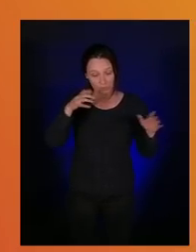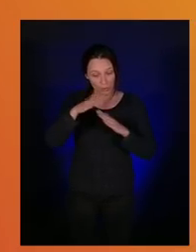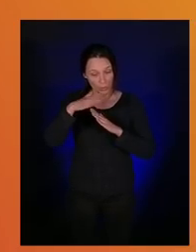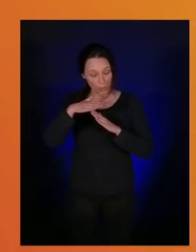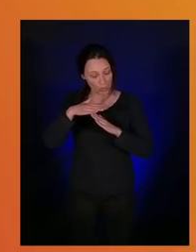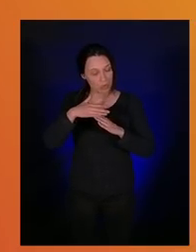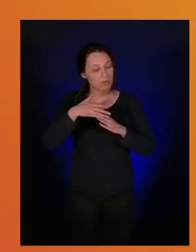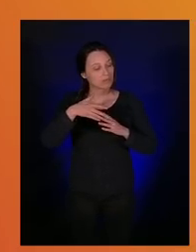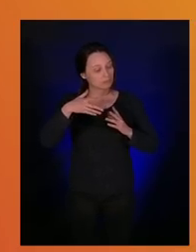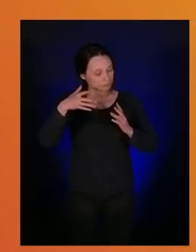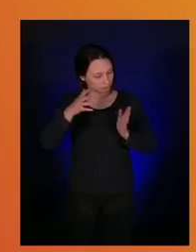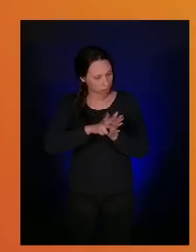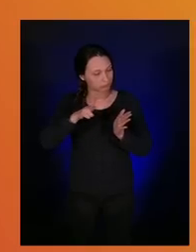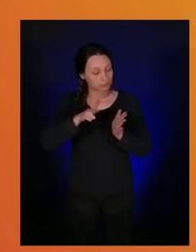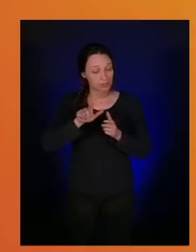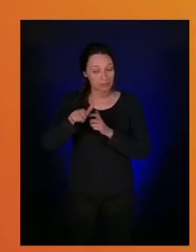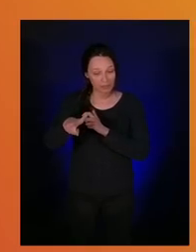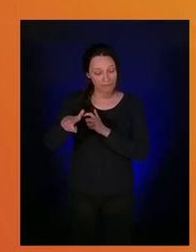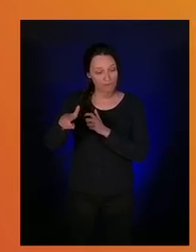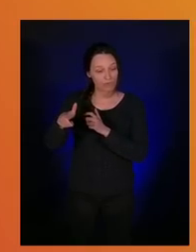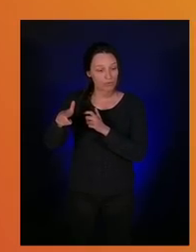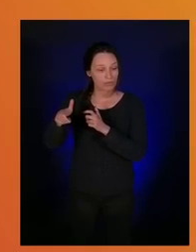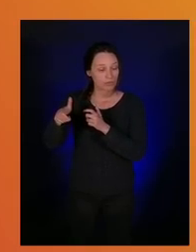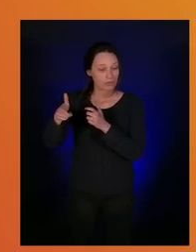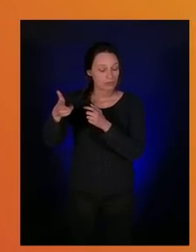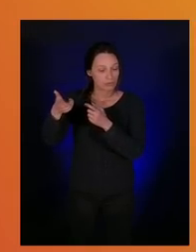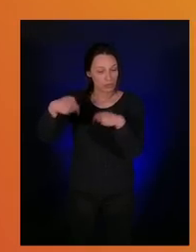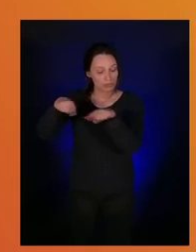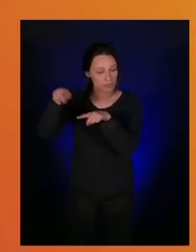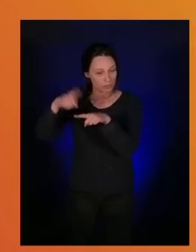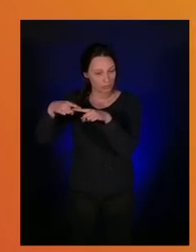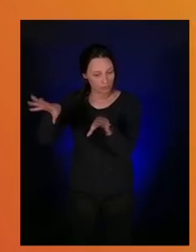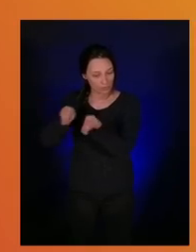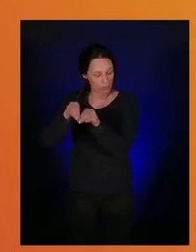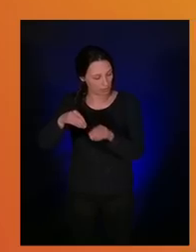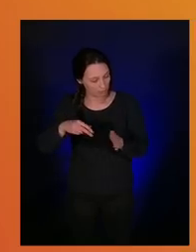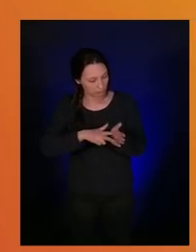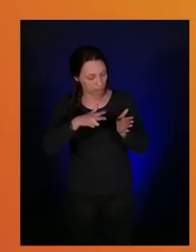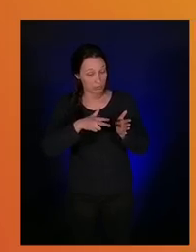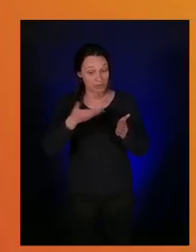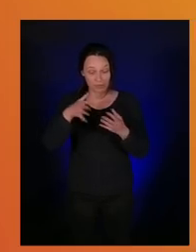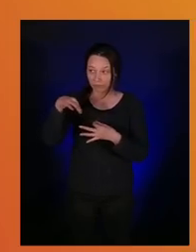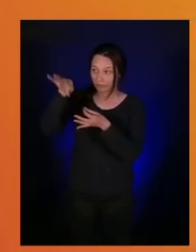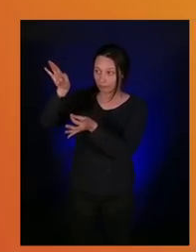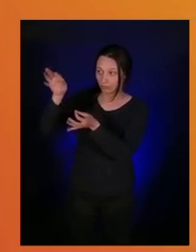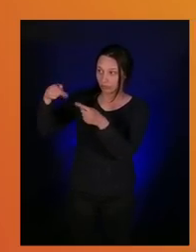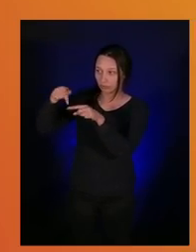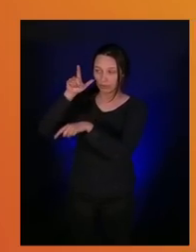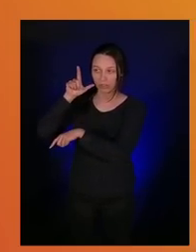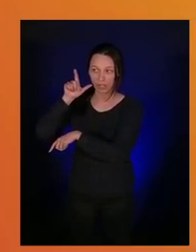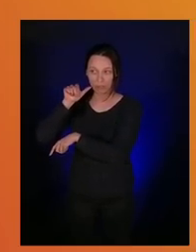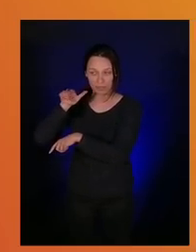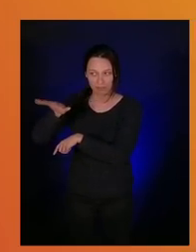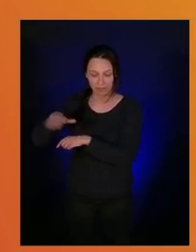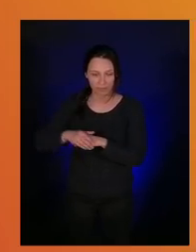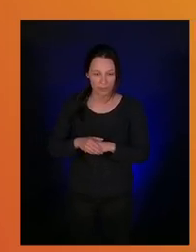Commission exécutive confédérale, ont été publiés au Journal officiel de la République. L'exercice 2022